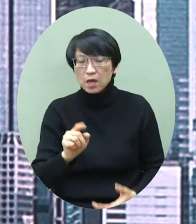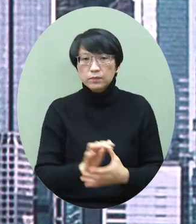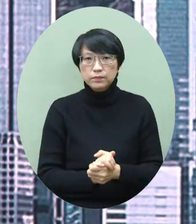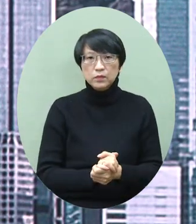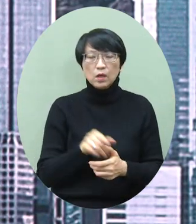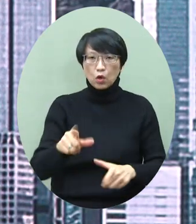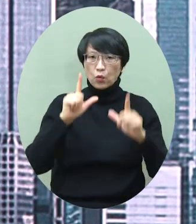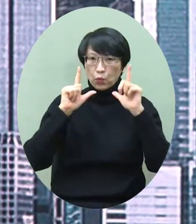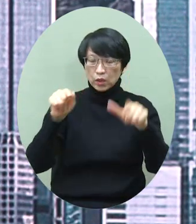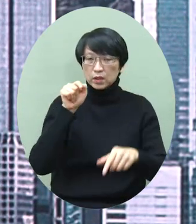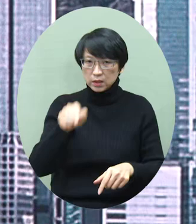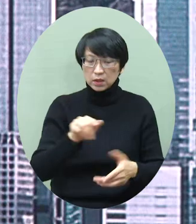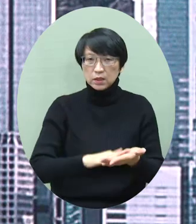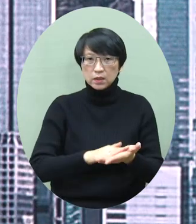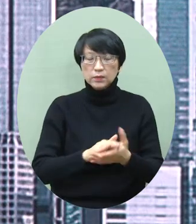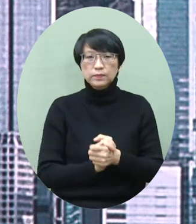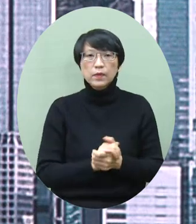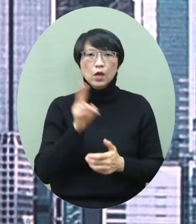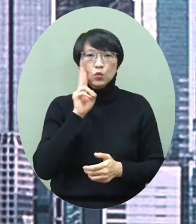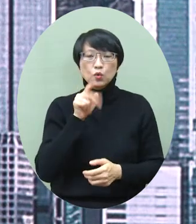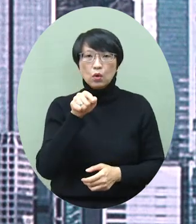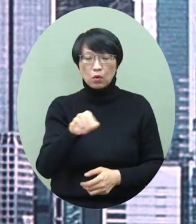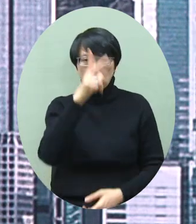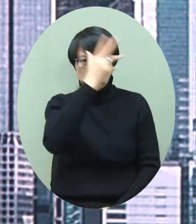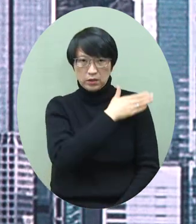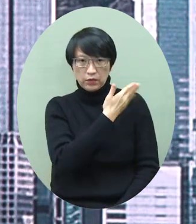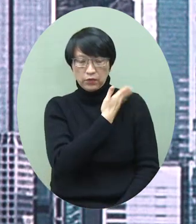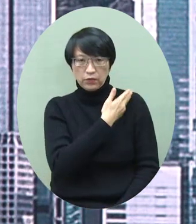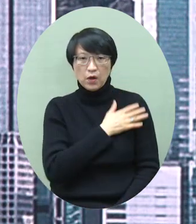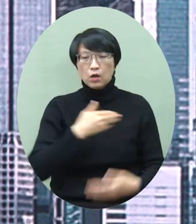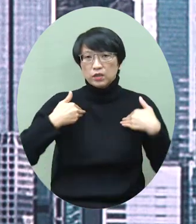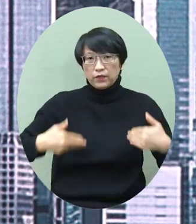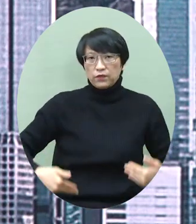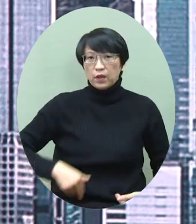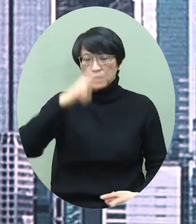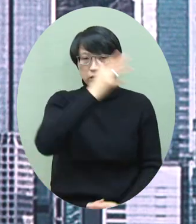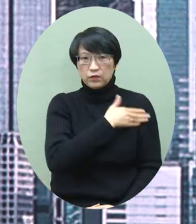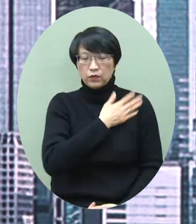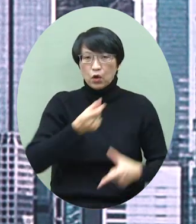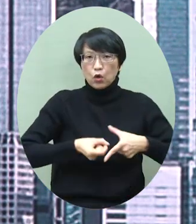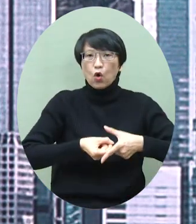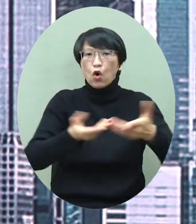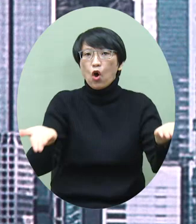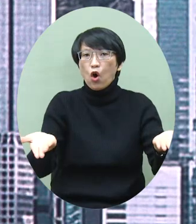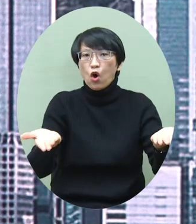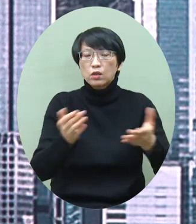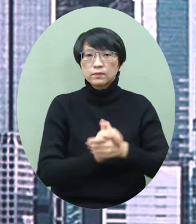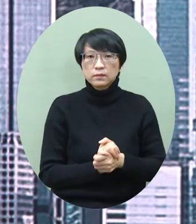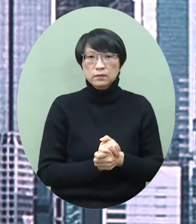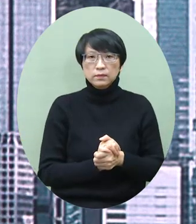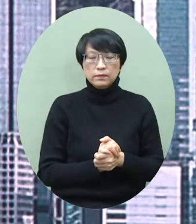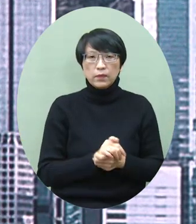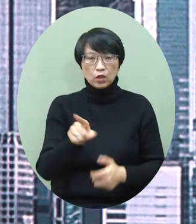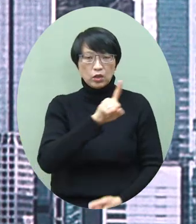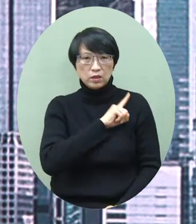是回答緊呢個問題。那個問題就是，如果一個公務員是以公務員的身份公開地嚟去做一個佢